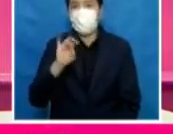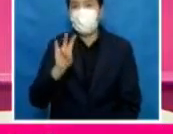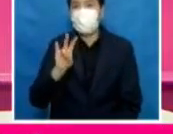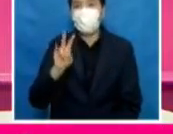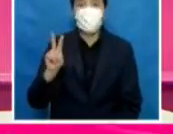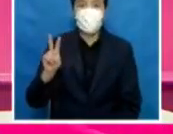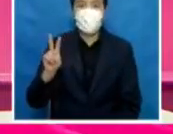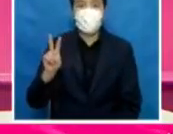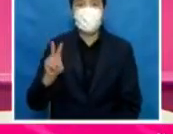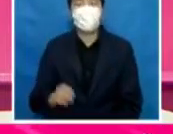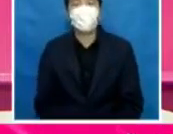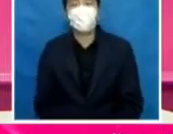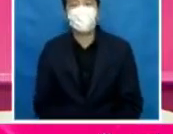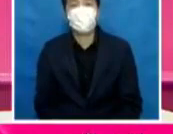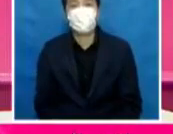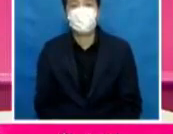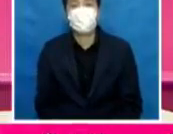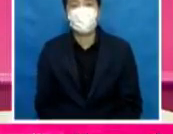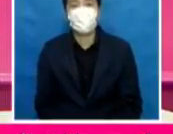7674072